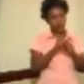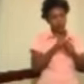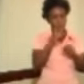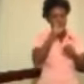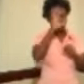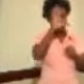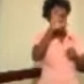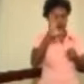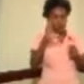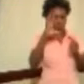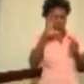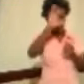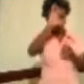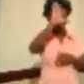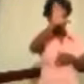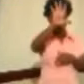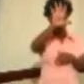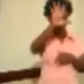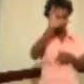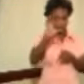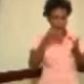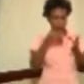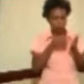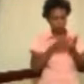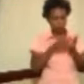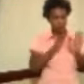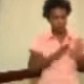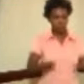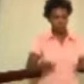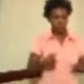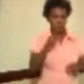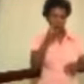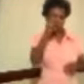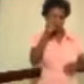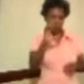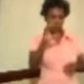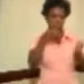500 000 petits monde qui n'ont pas l'école du tout. L'école, il y a